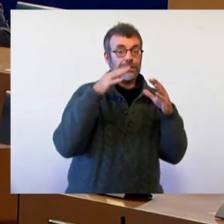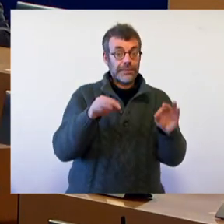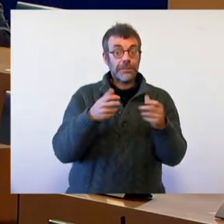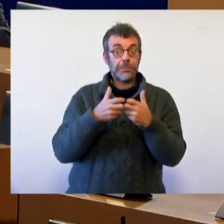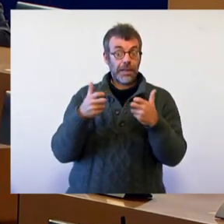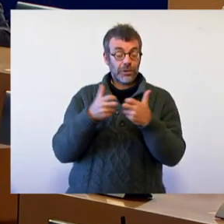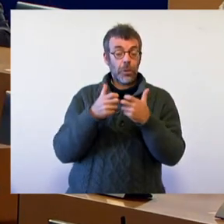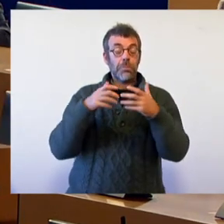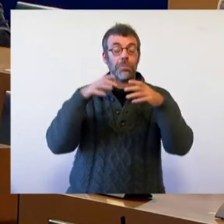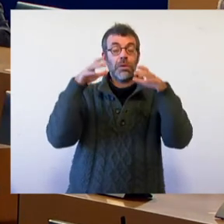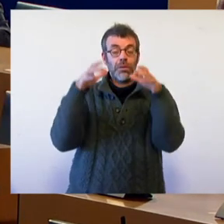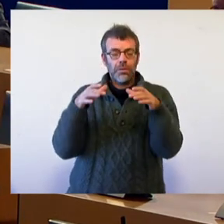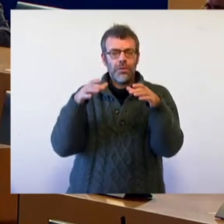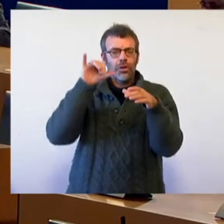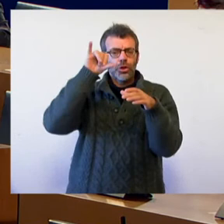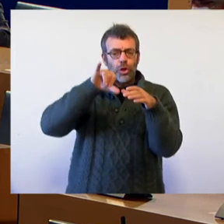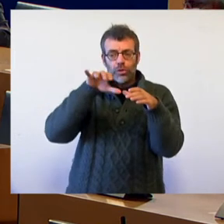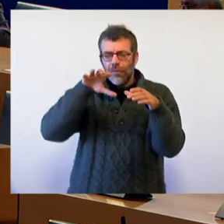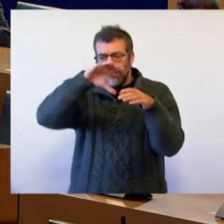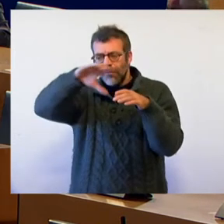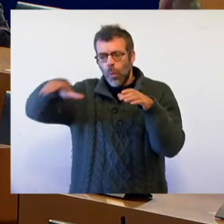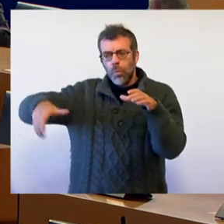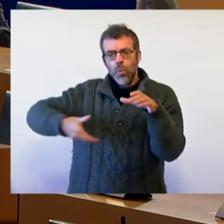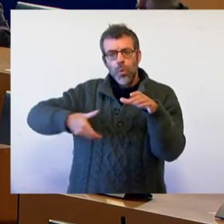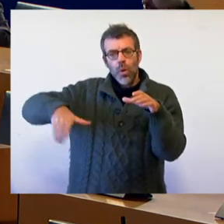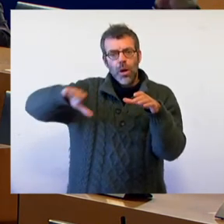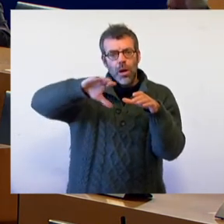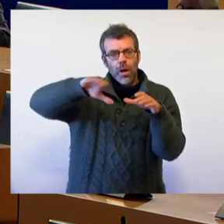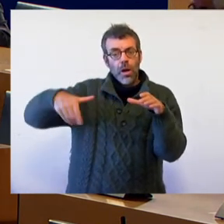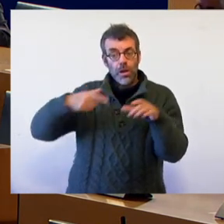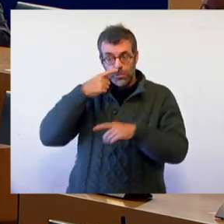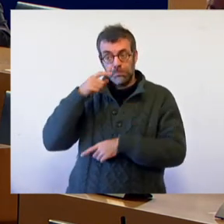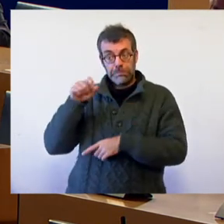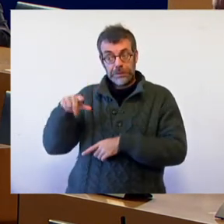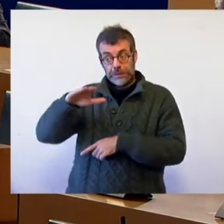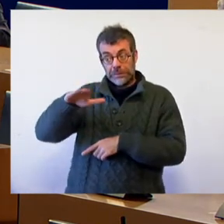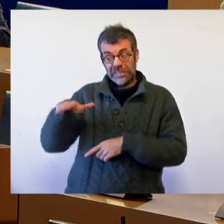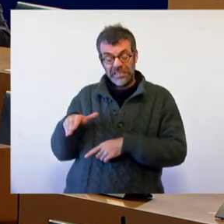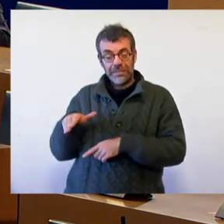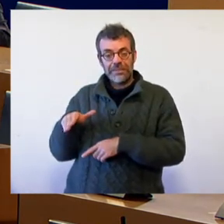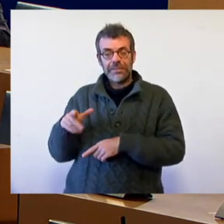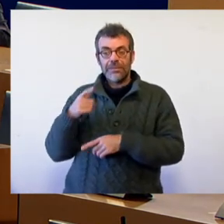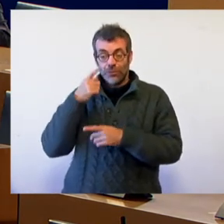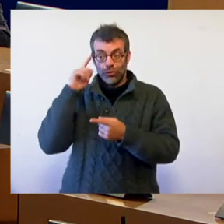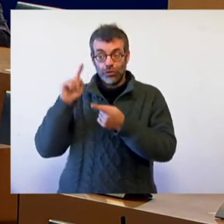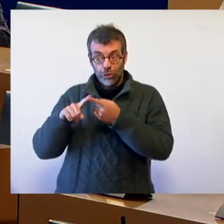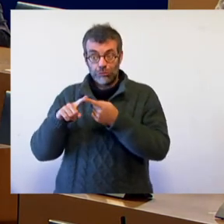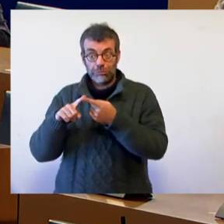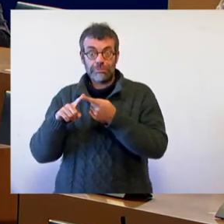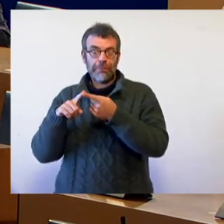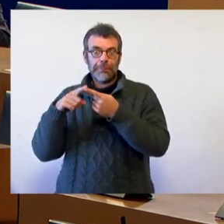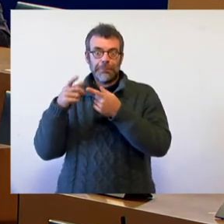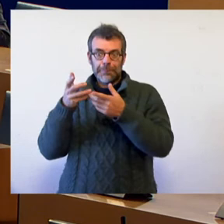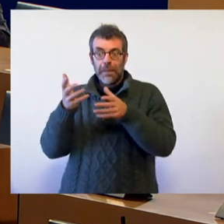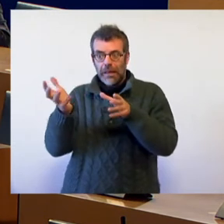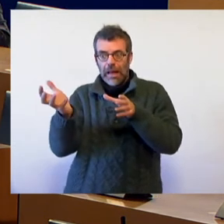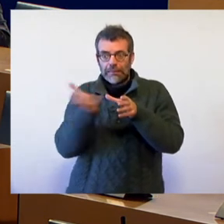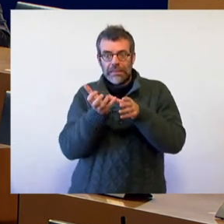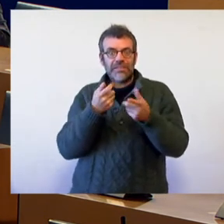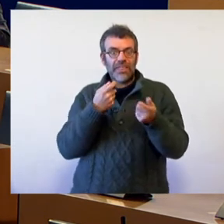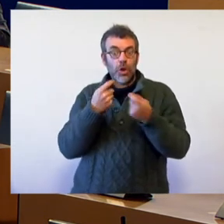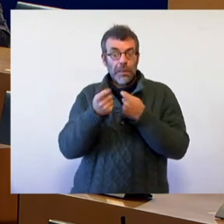commerçants. L'idée est simple, permettre justement l'attractivité commerciale du centre-ville et de nos faubourgs